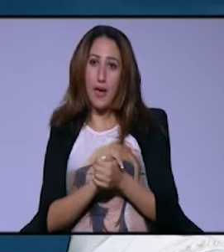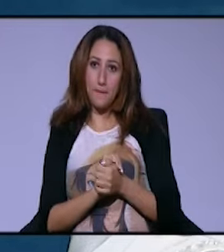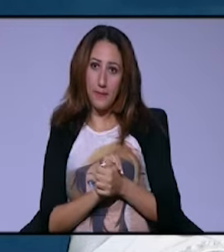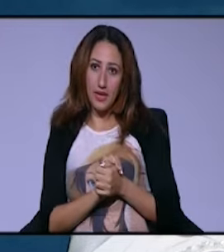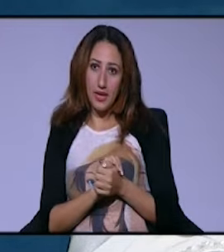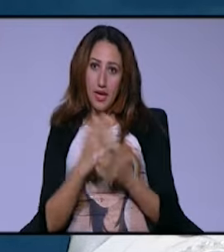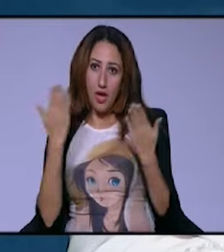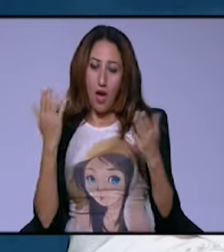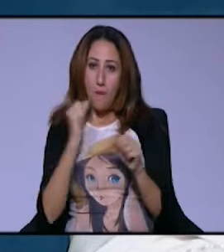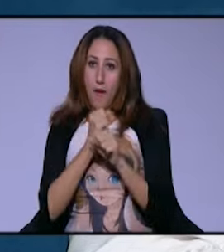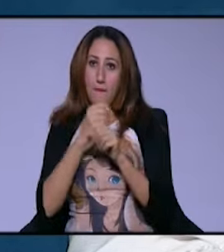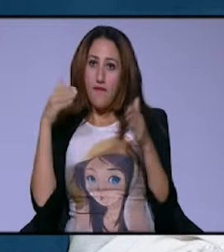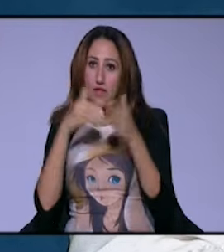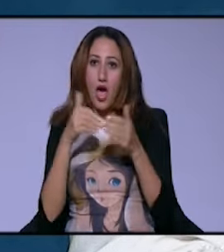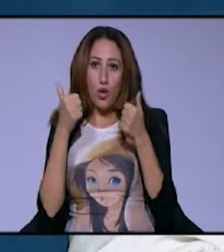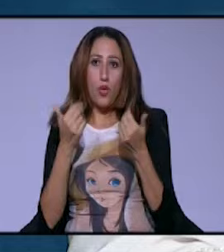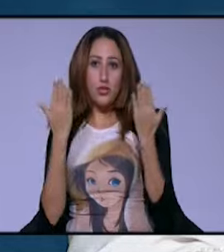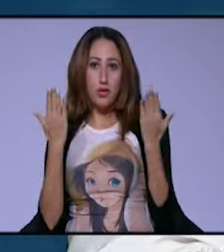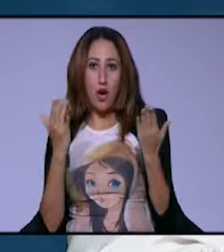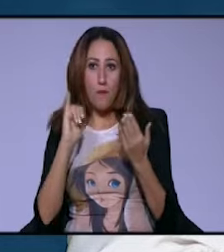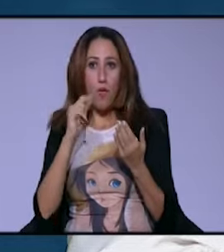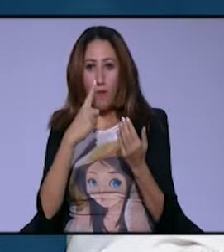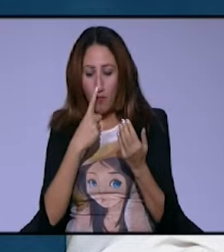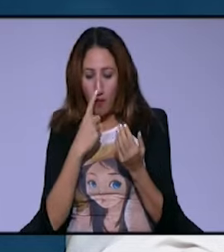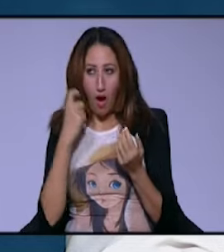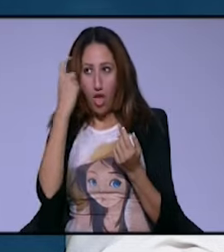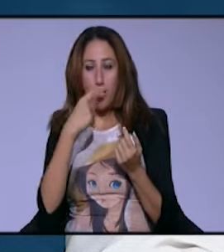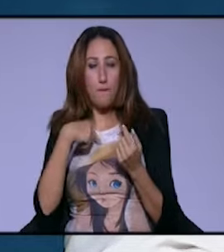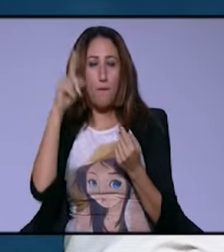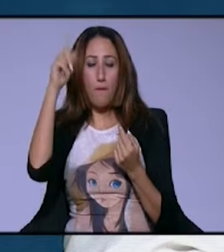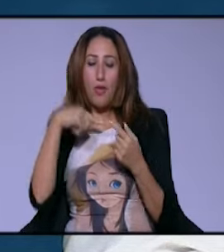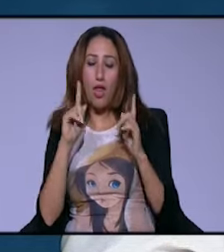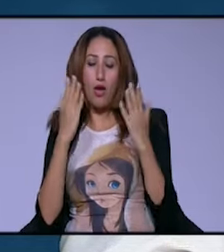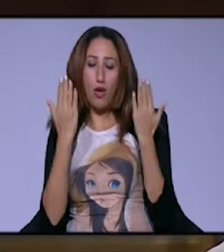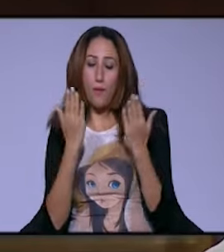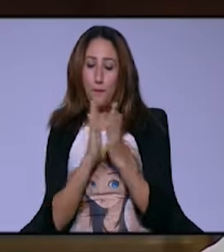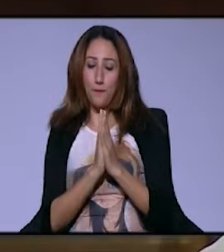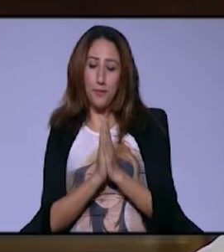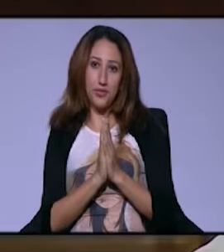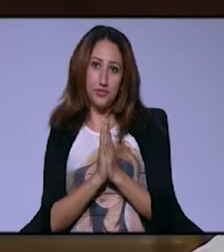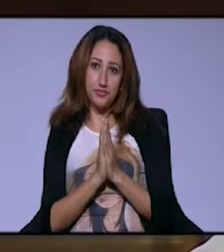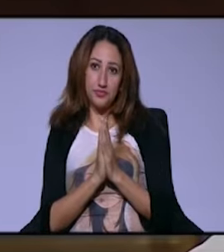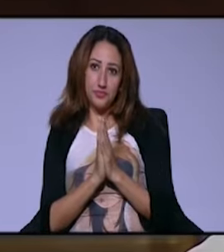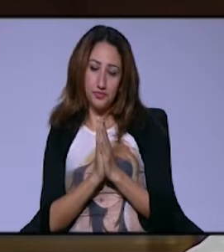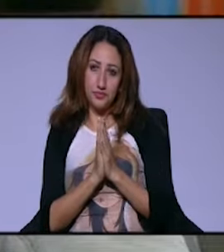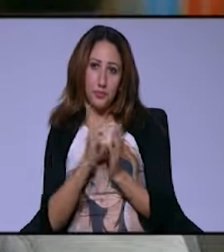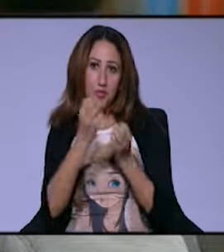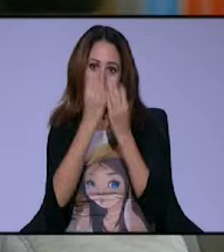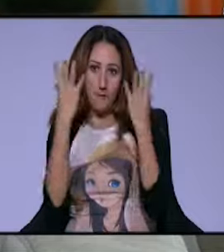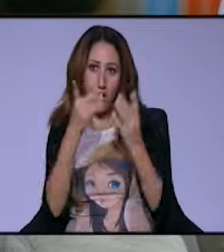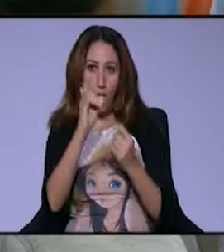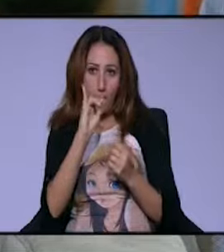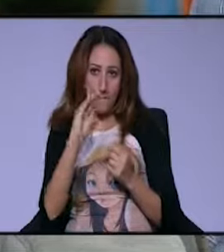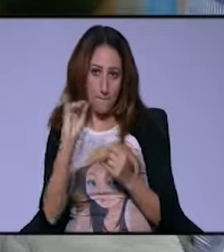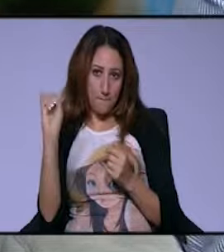ويحسن خواتيم أعمالنا ويرضى عنا رضا الله سخط بعده أبدا يا رب إن شاء الله. نورت يا محمود، شكرا جدا